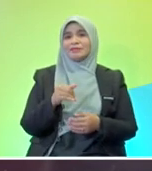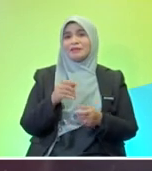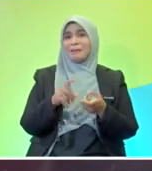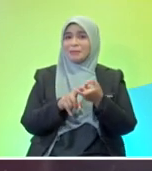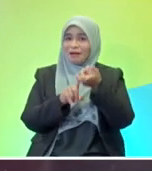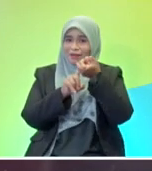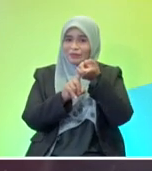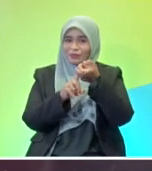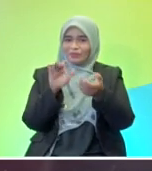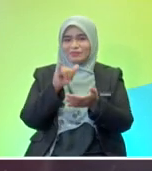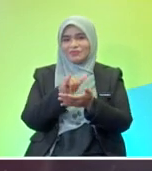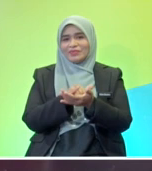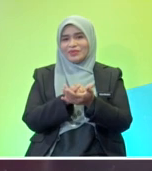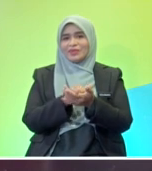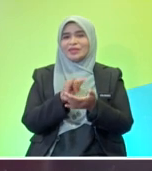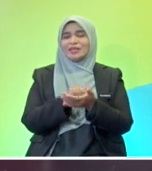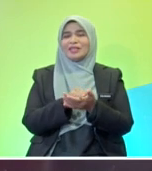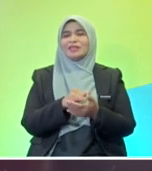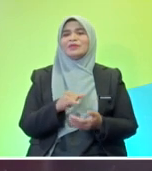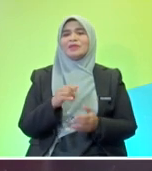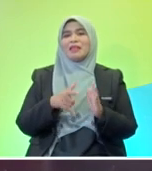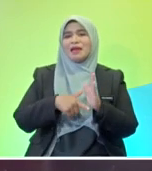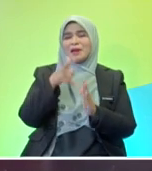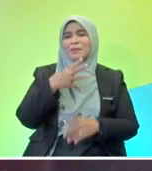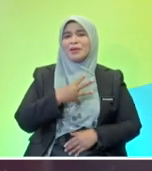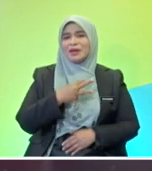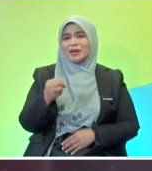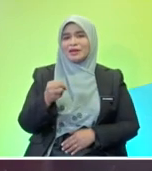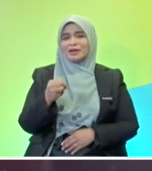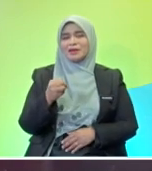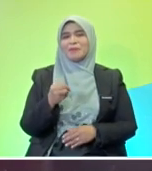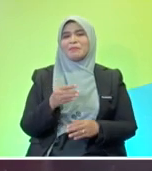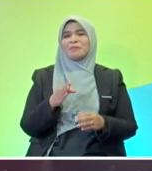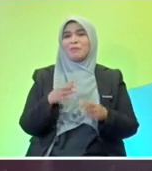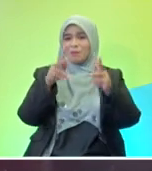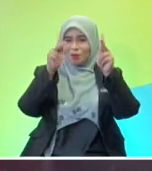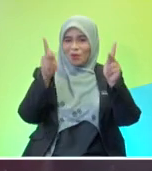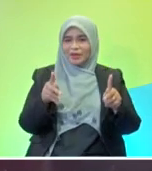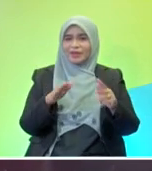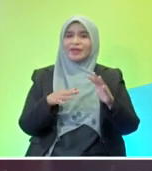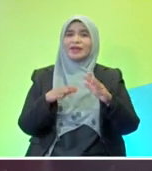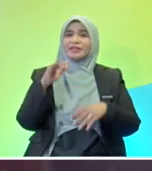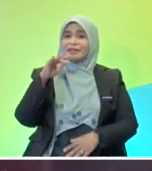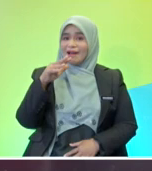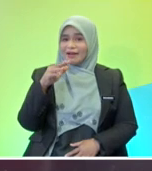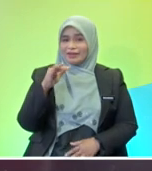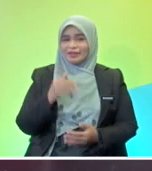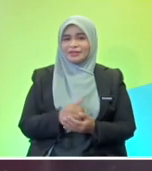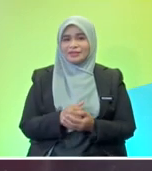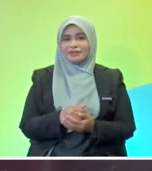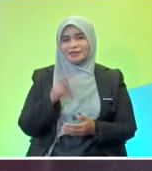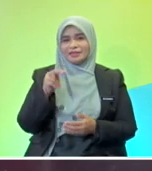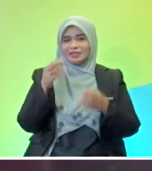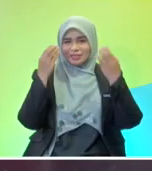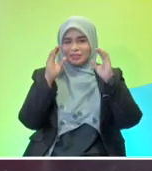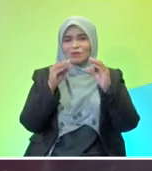tu? Itu lebih menarik. Boneka jari. Jari? Nanti